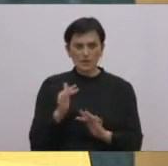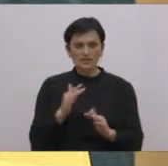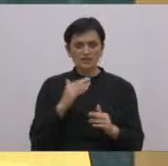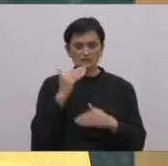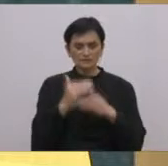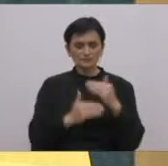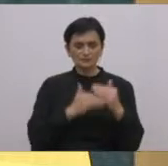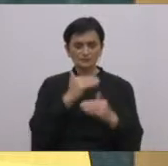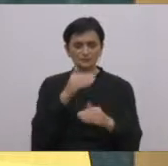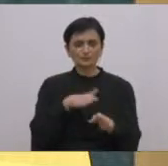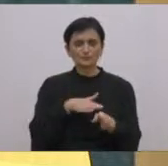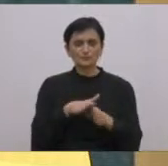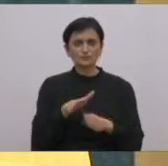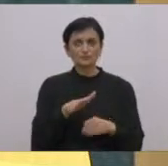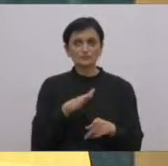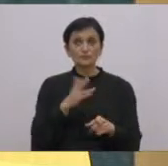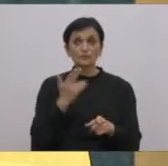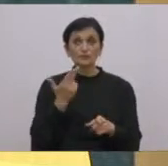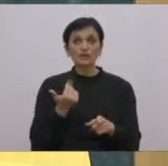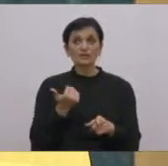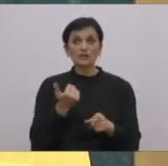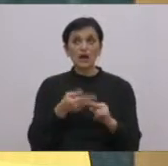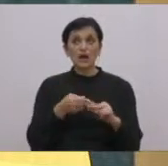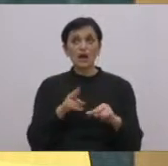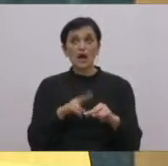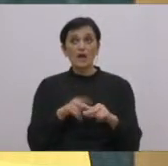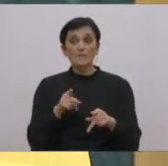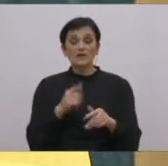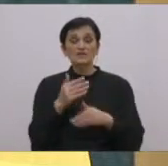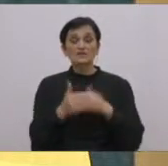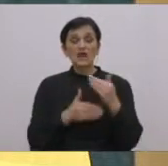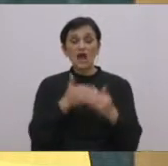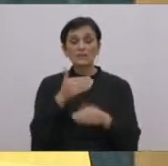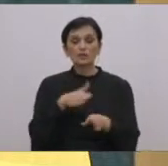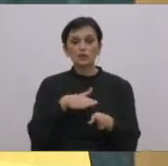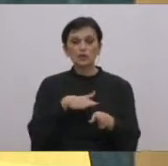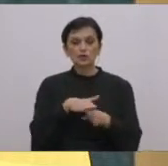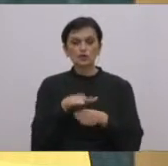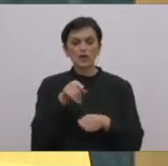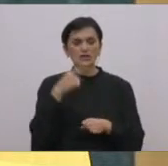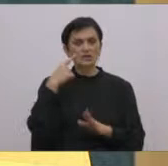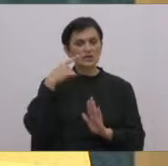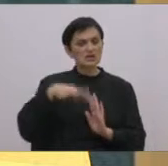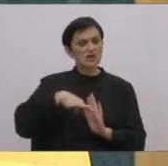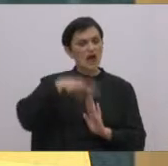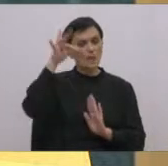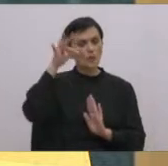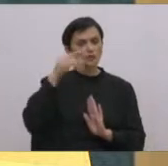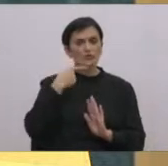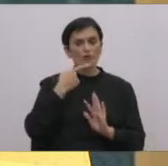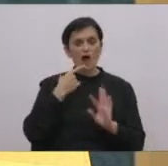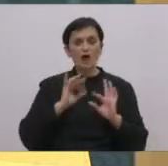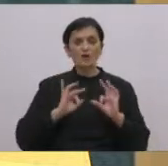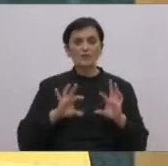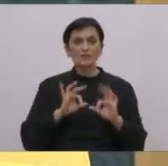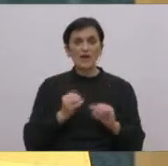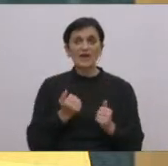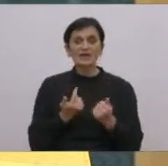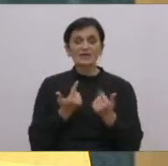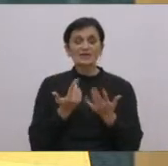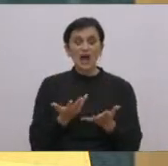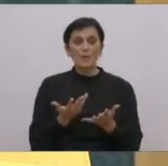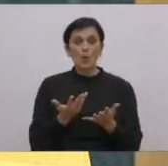წარმატებით შესრულებული და ამ წარმატებულ შესრულებულში გამორჩეულად აღნიშნავდით